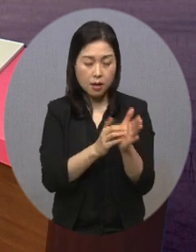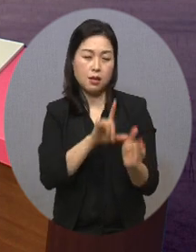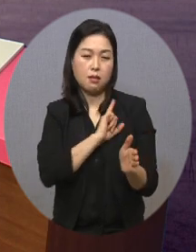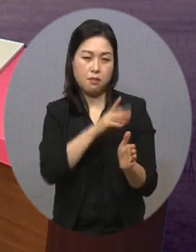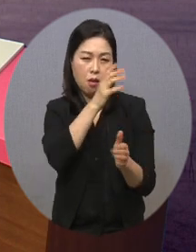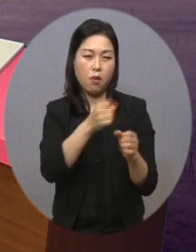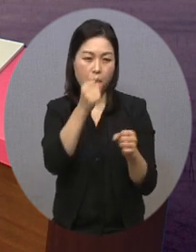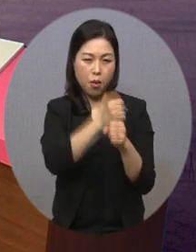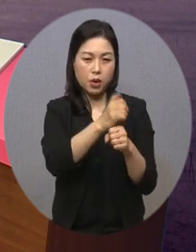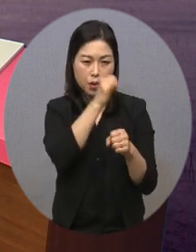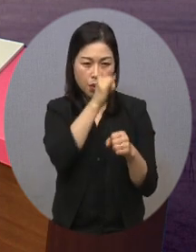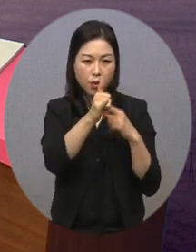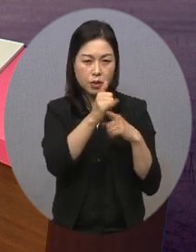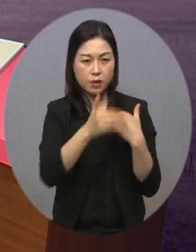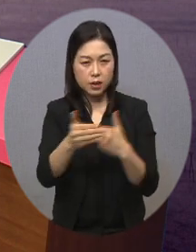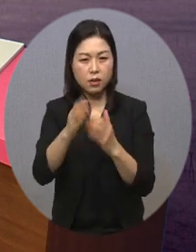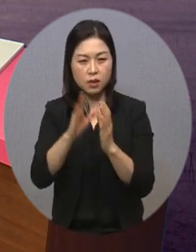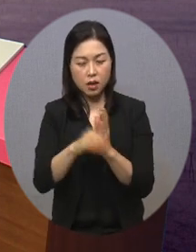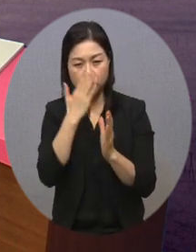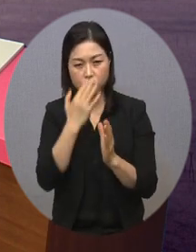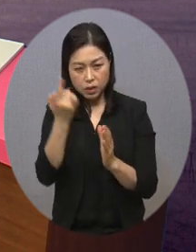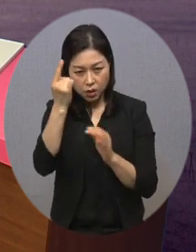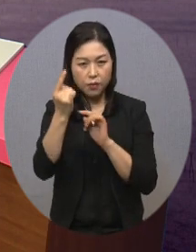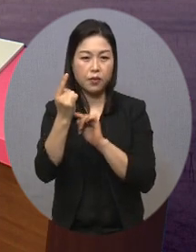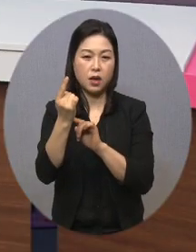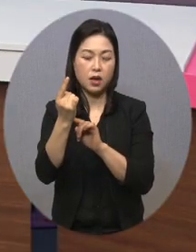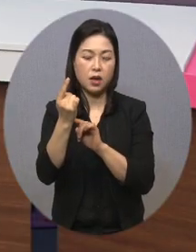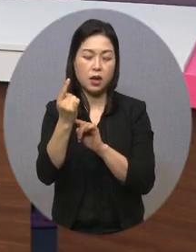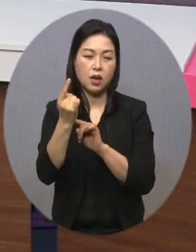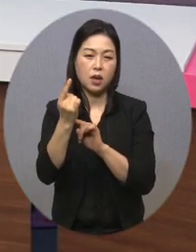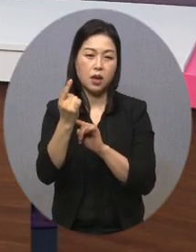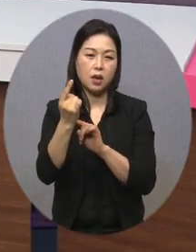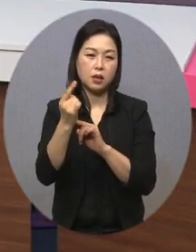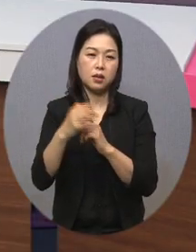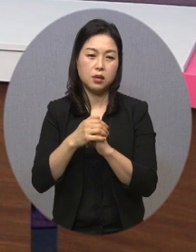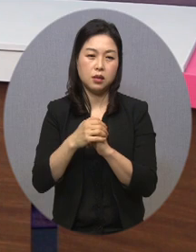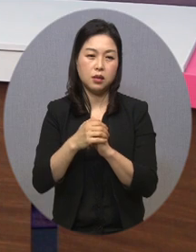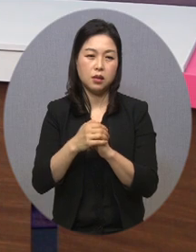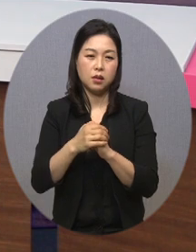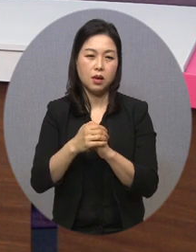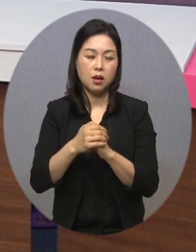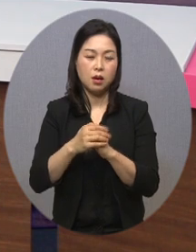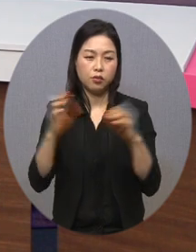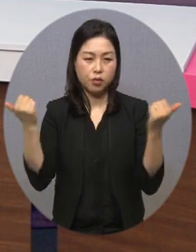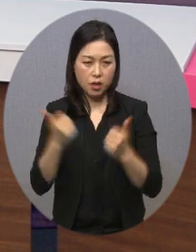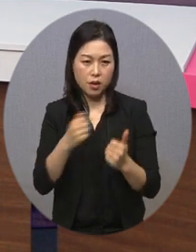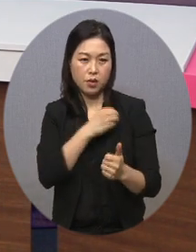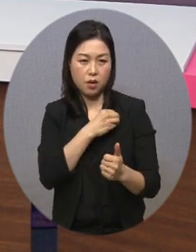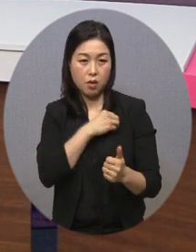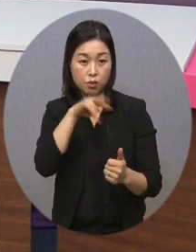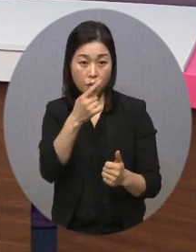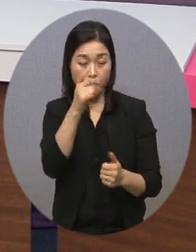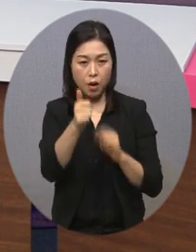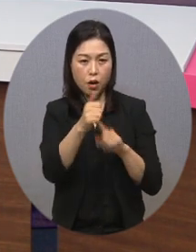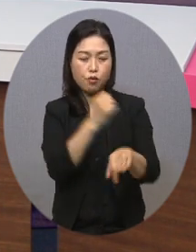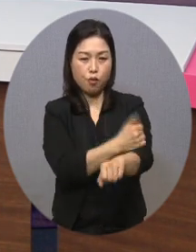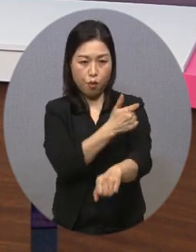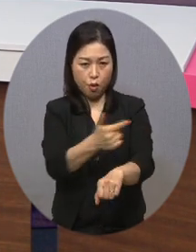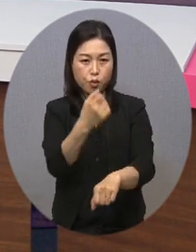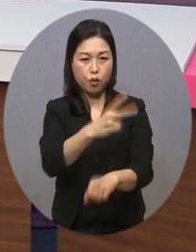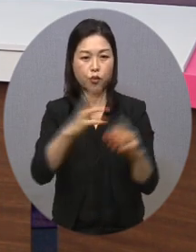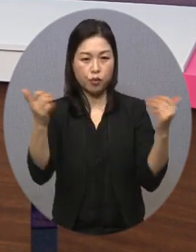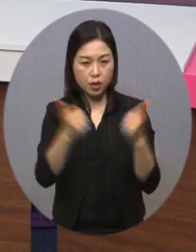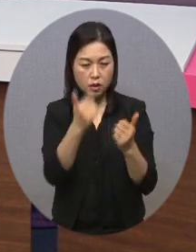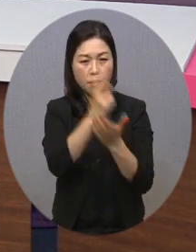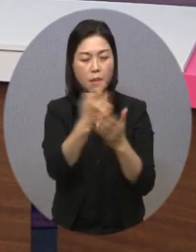그 과정 속에서 우리 순천 출신 소병실 의원님께서 굉장히 큰 역할을 하시고 또 마찬가지로 국회에서 법